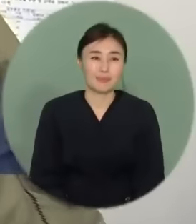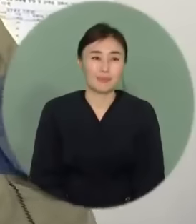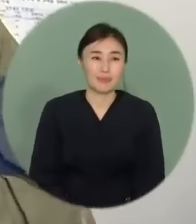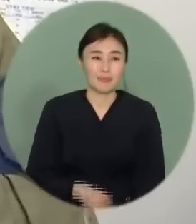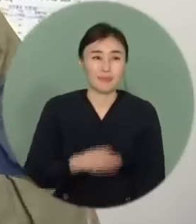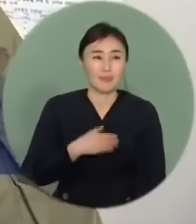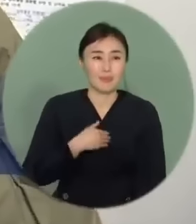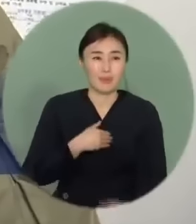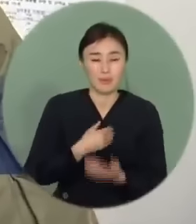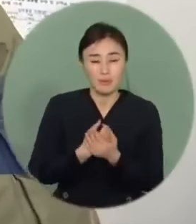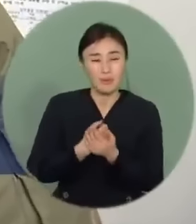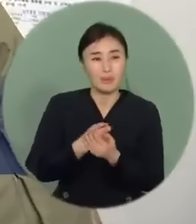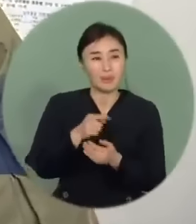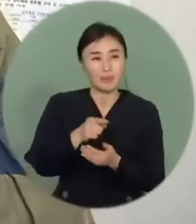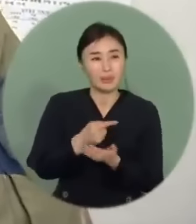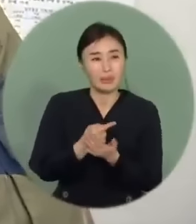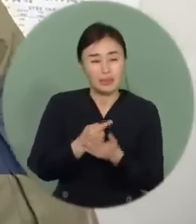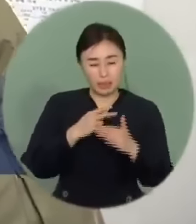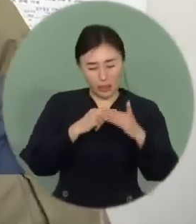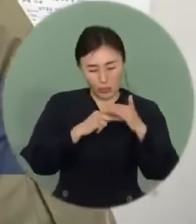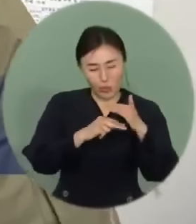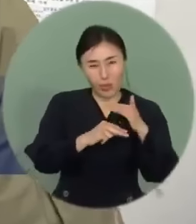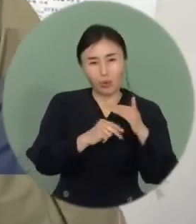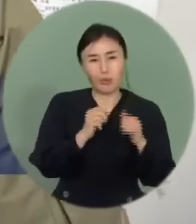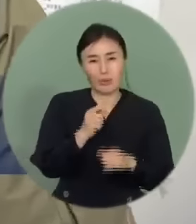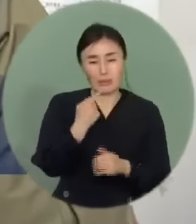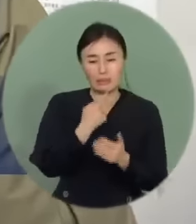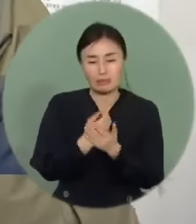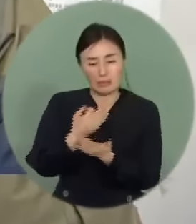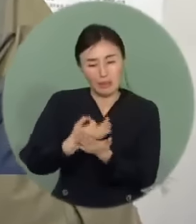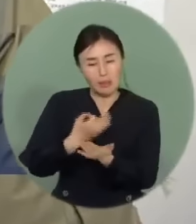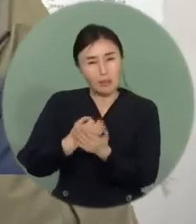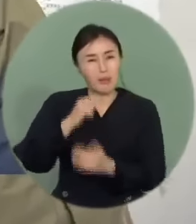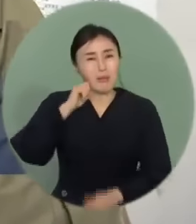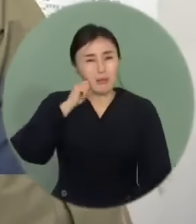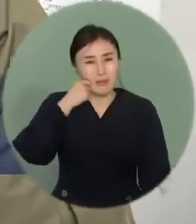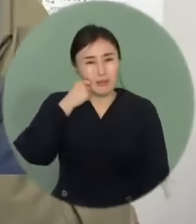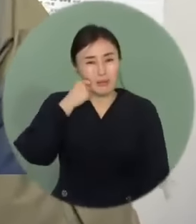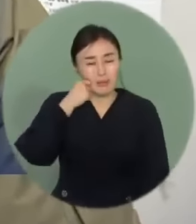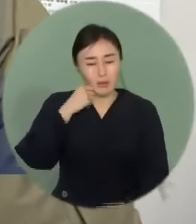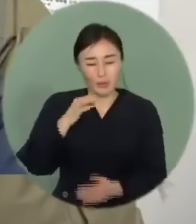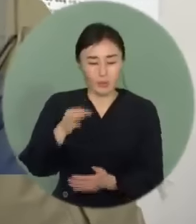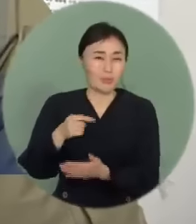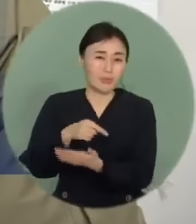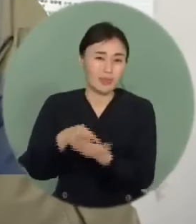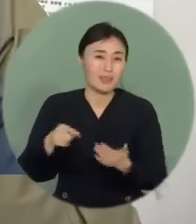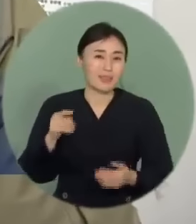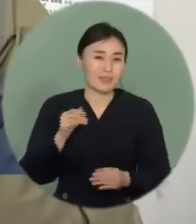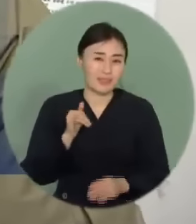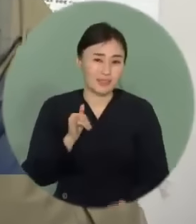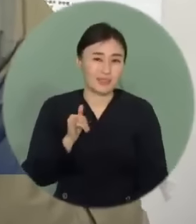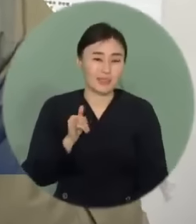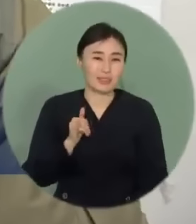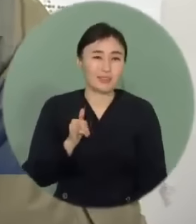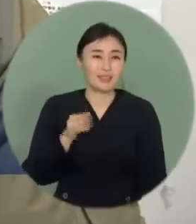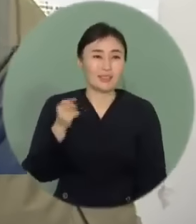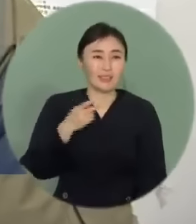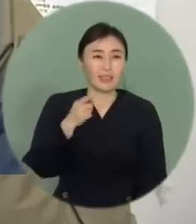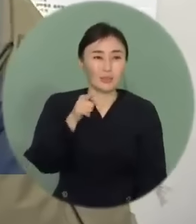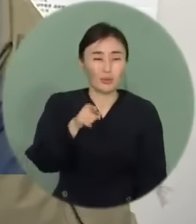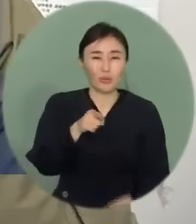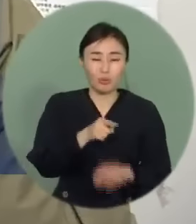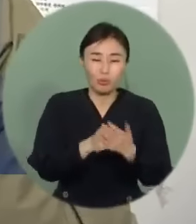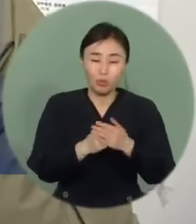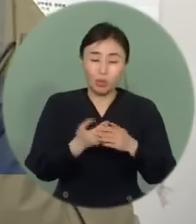미치는 이제 파구 백과로 저희 영업에도 이제 좀 긍정적인 유소가 있겠죠 근데 조금만